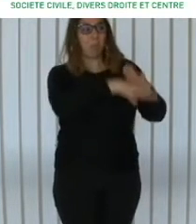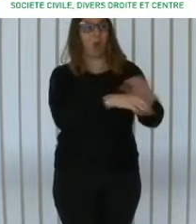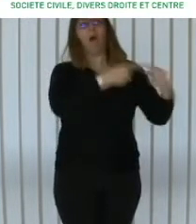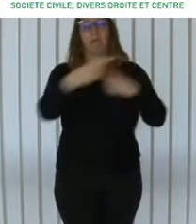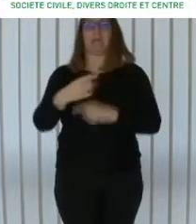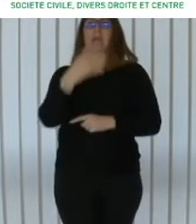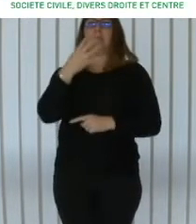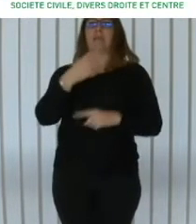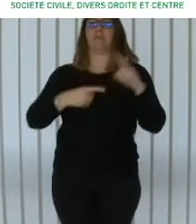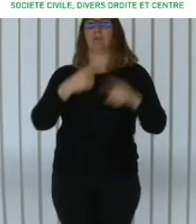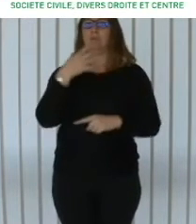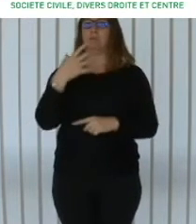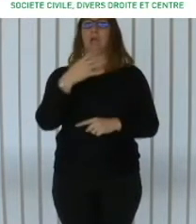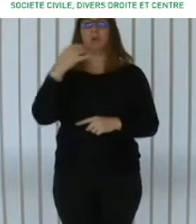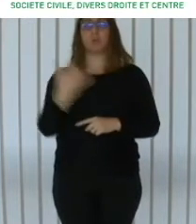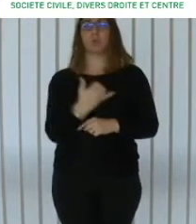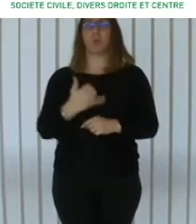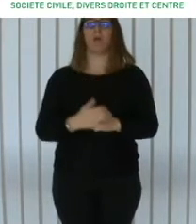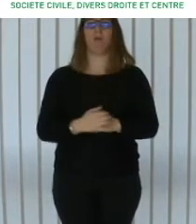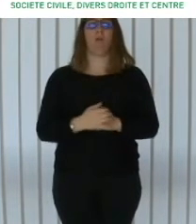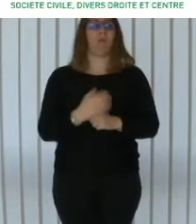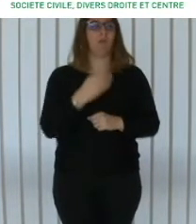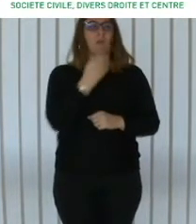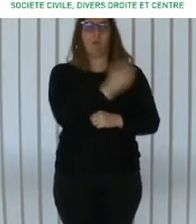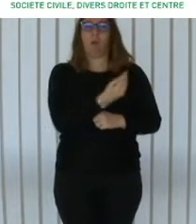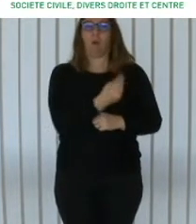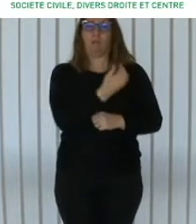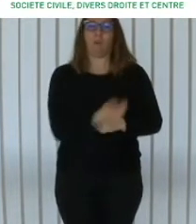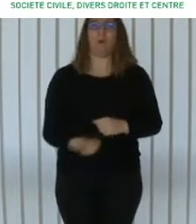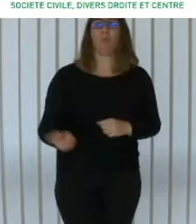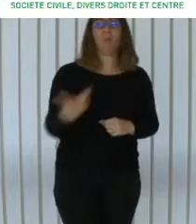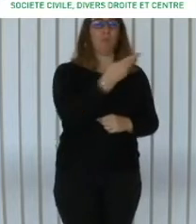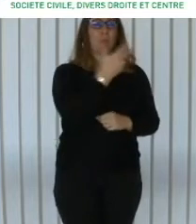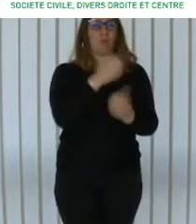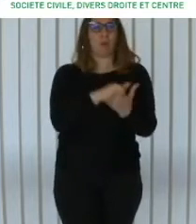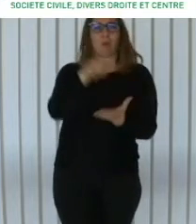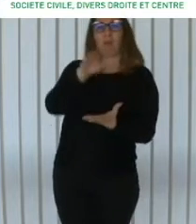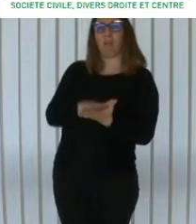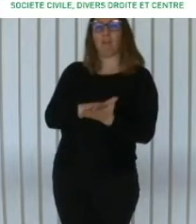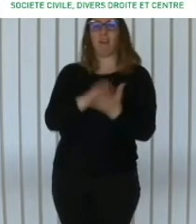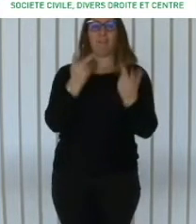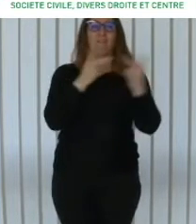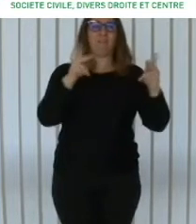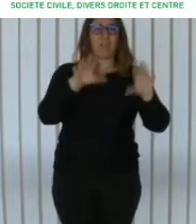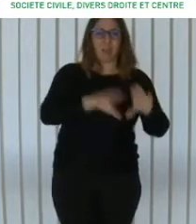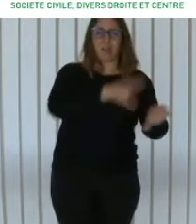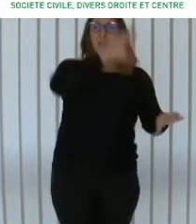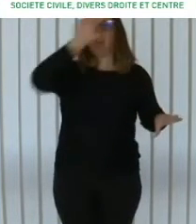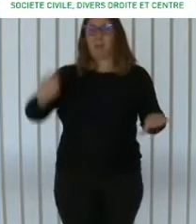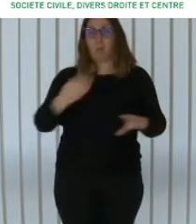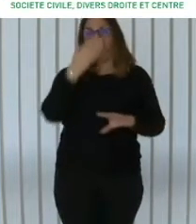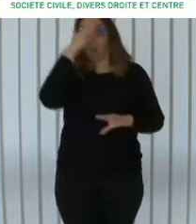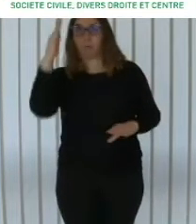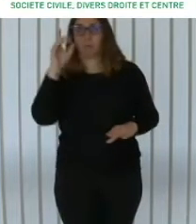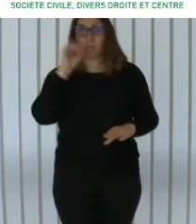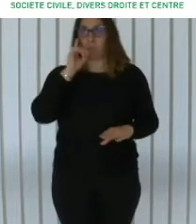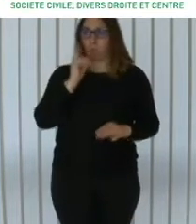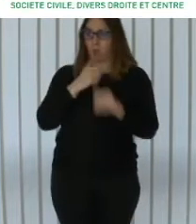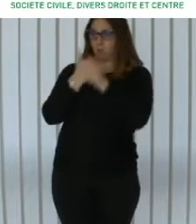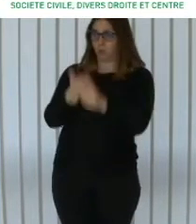demi. Beaucoup d'enfants se retrouvent à devoir être scolarisés en dehors de la ville à cause de cette